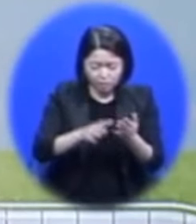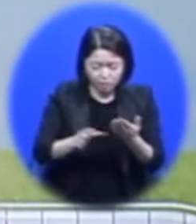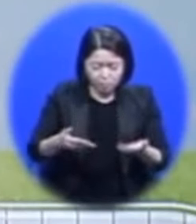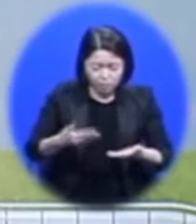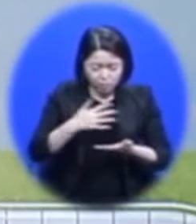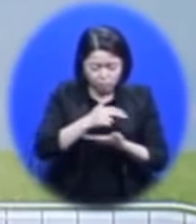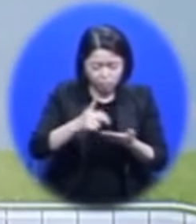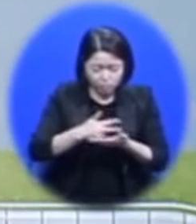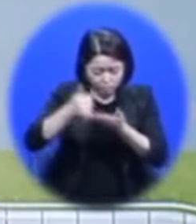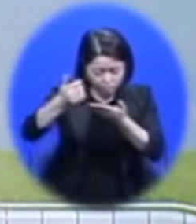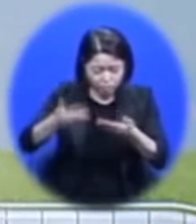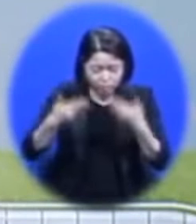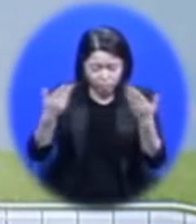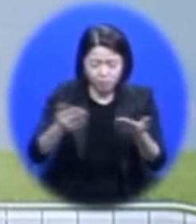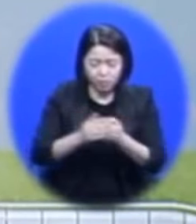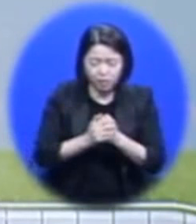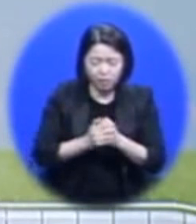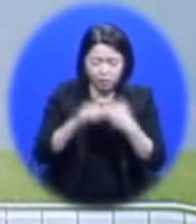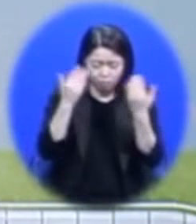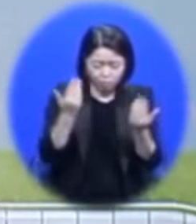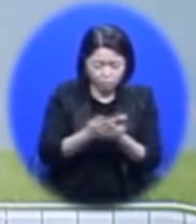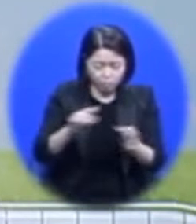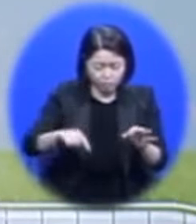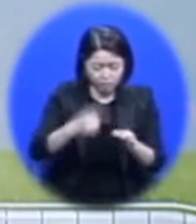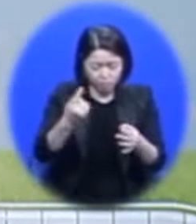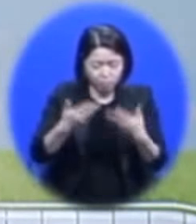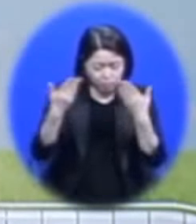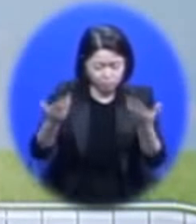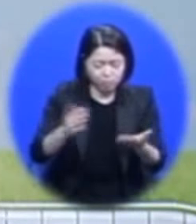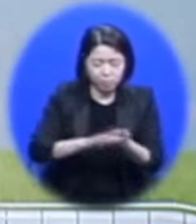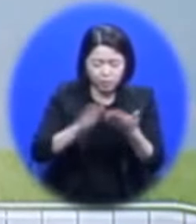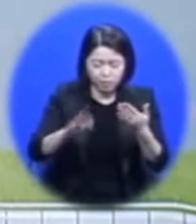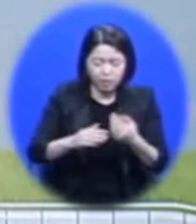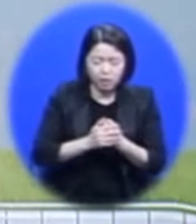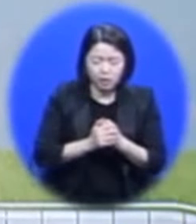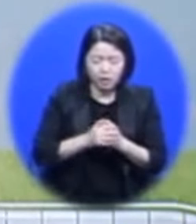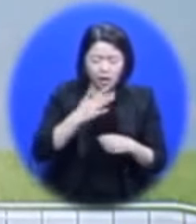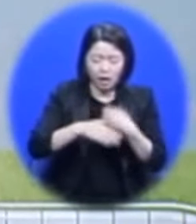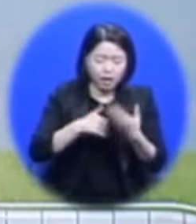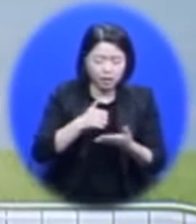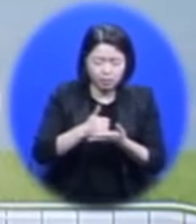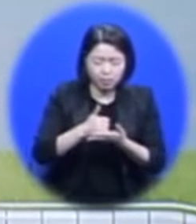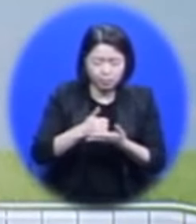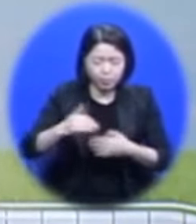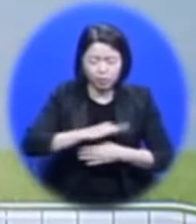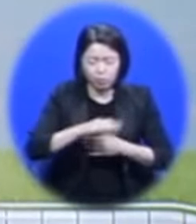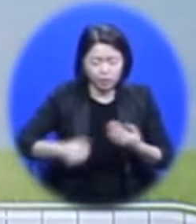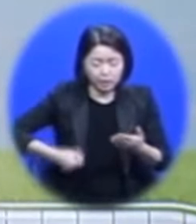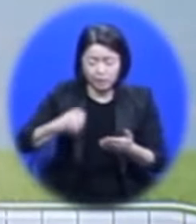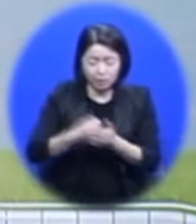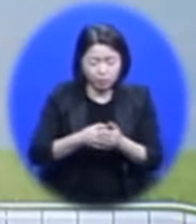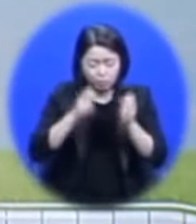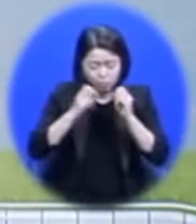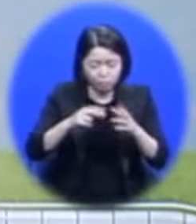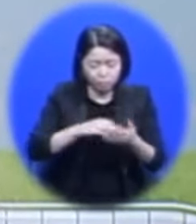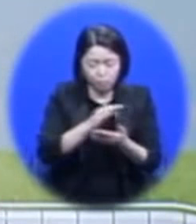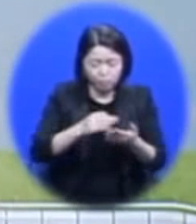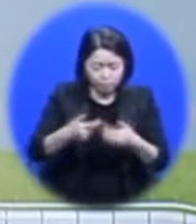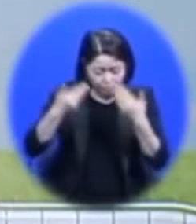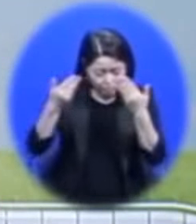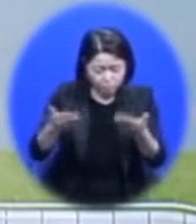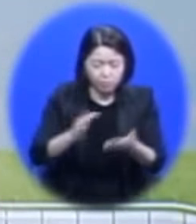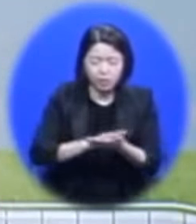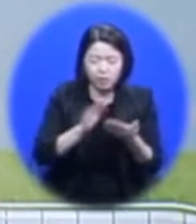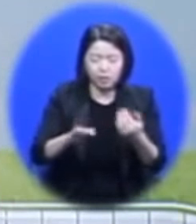주님께 봉헌합니다. 온전한 십일조를 드립니다. 하나님 우리가 작정한 선교 헌금도 주님께